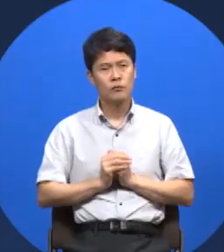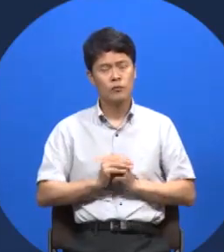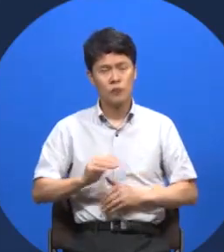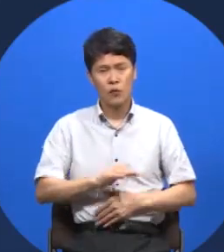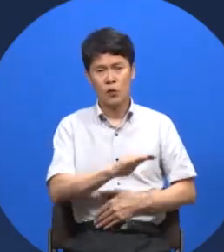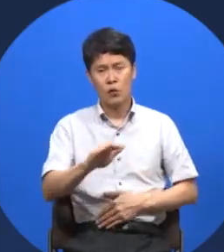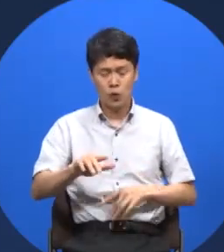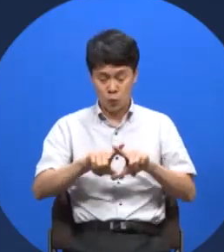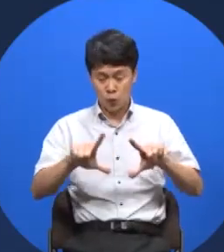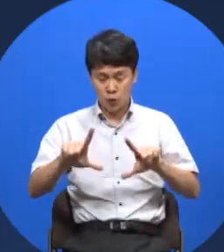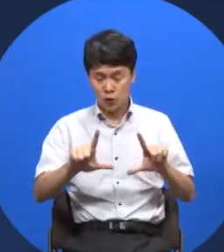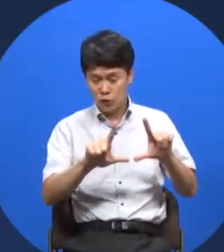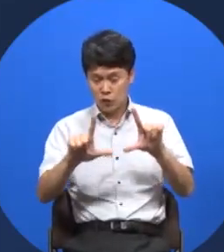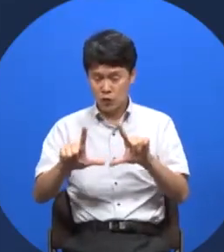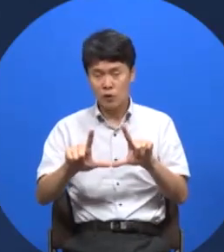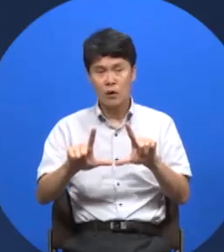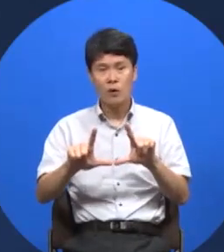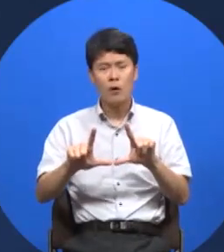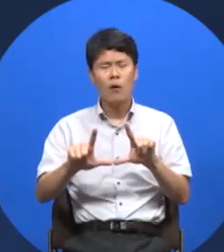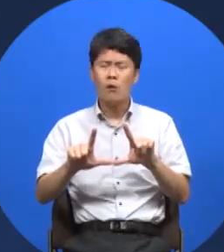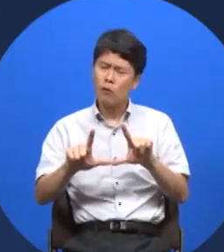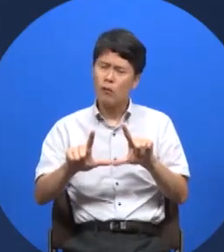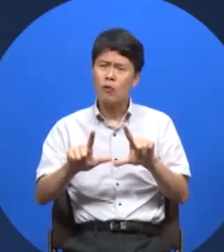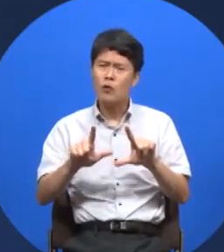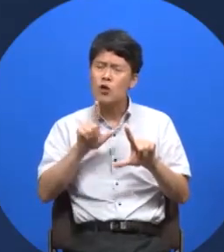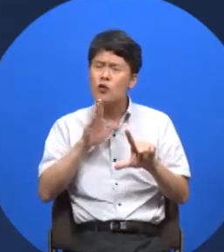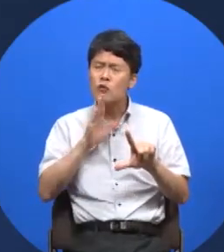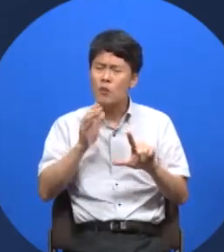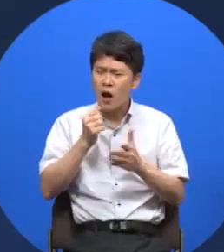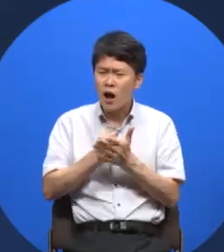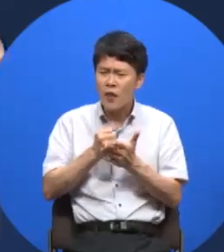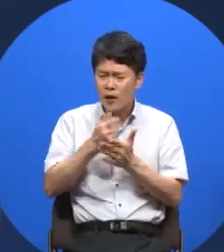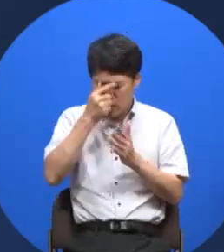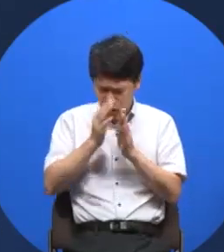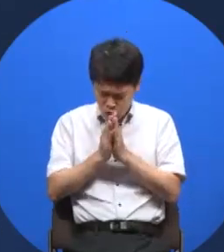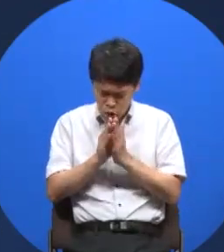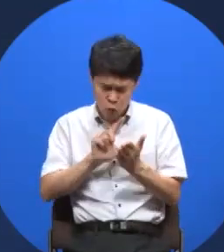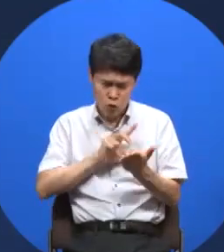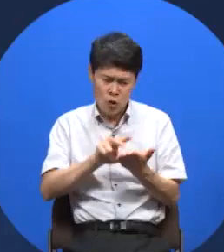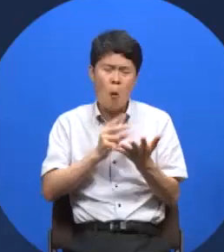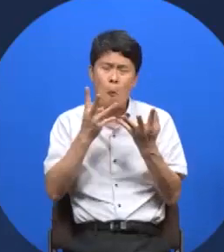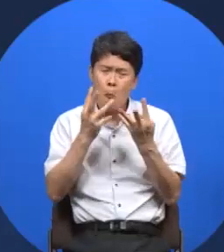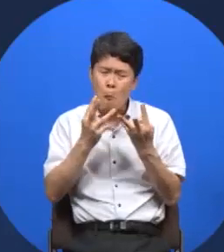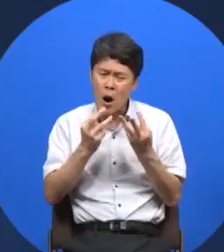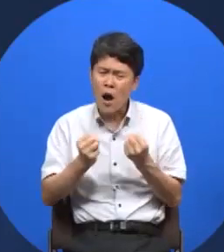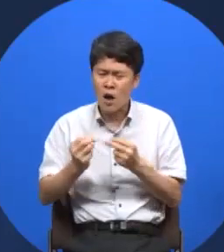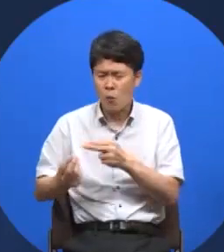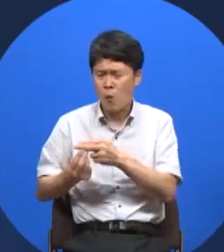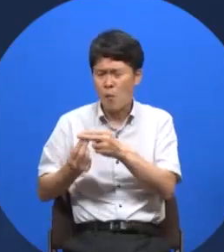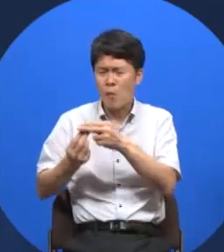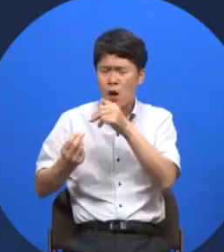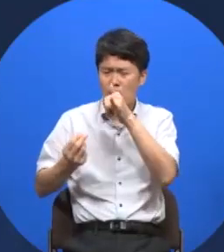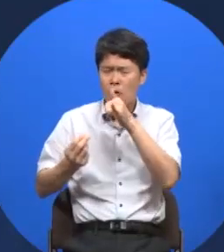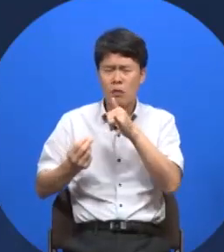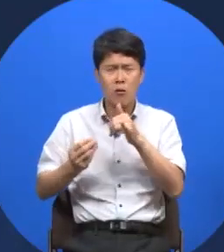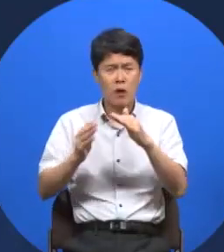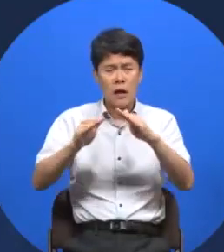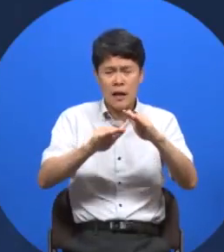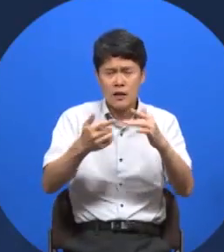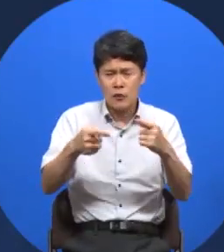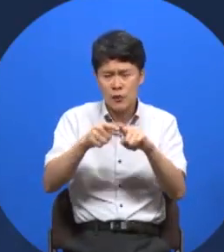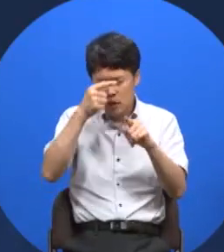우리의 일상의 현실에도 얼마나 안타까운 기도의 제목들이 많이 쌓여 있습니까? 우리 가정을 위한